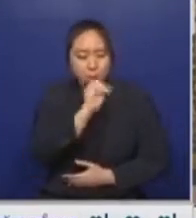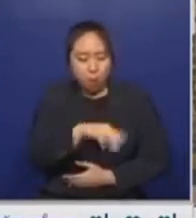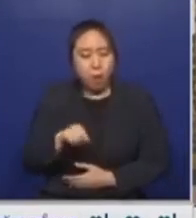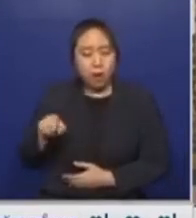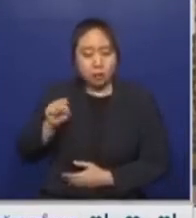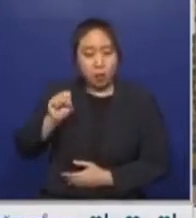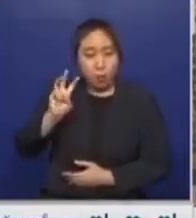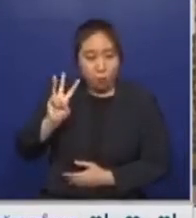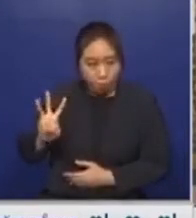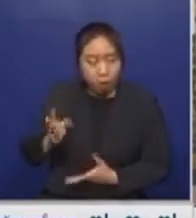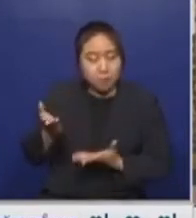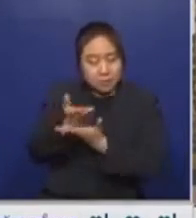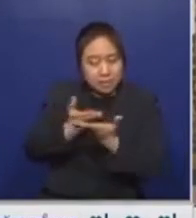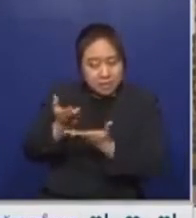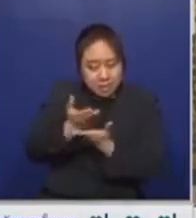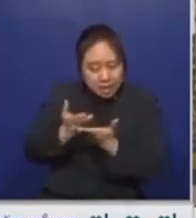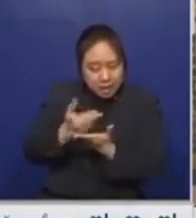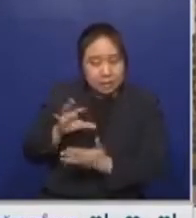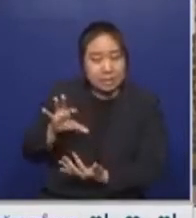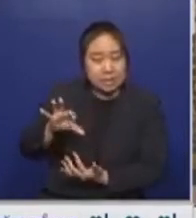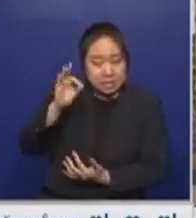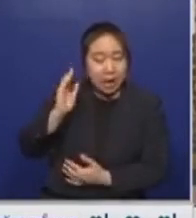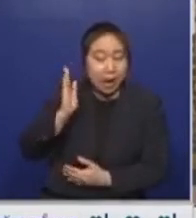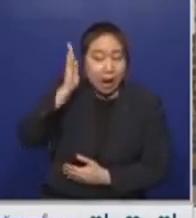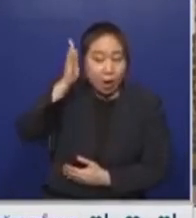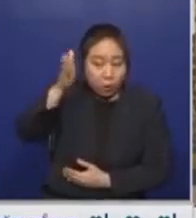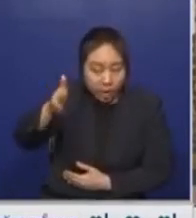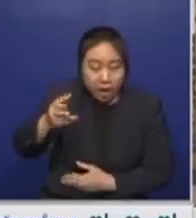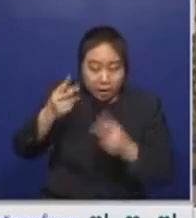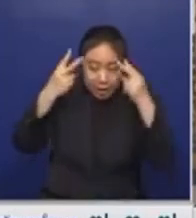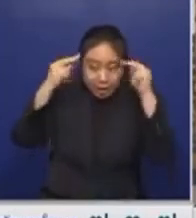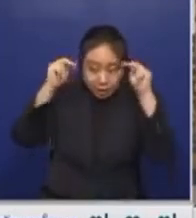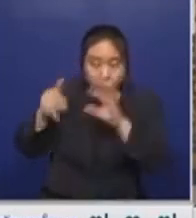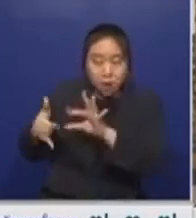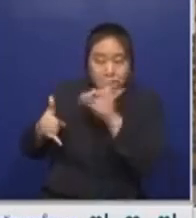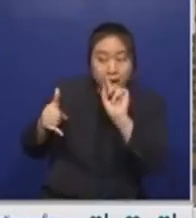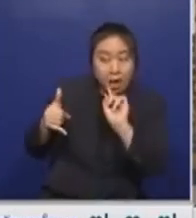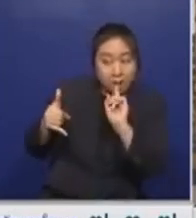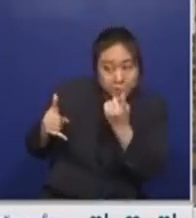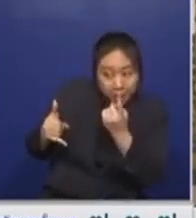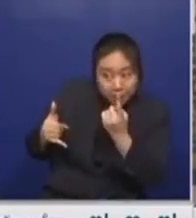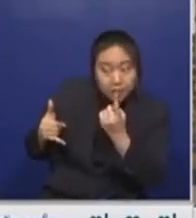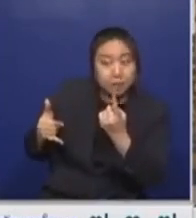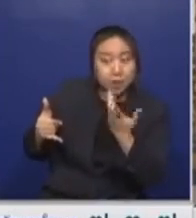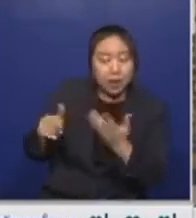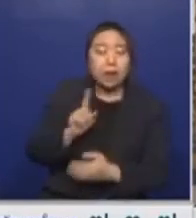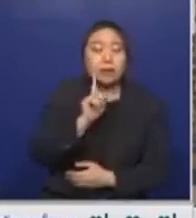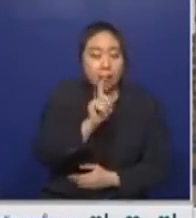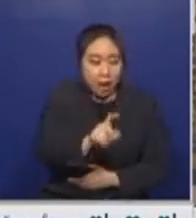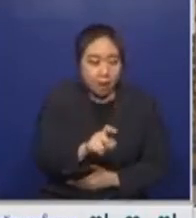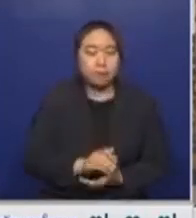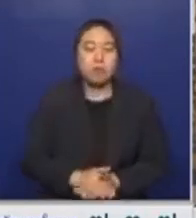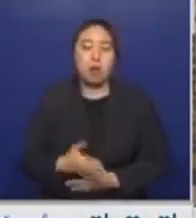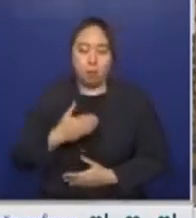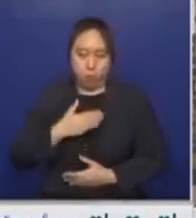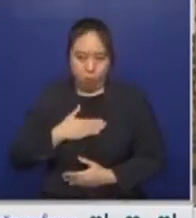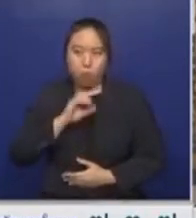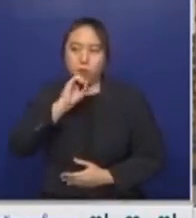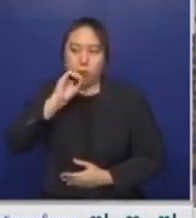กนะครับว่าจะคราวหน้าเนี่ยจะเลือกท่านพลเอกประยุทธ์อีกหรือไม่ขอเป็นคำถามผมก็จะบอกนะ